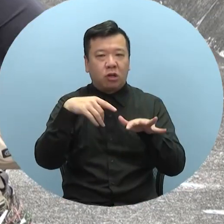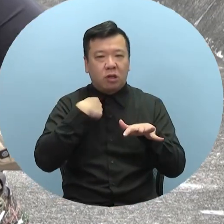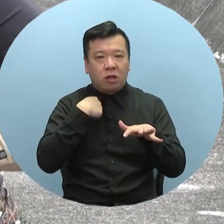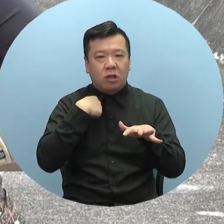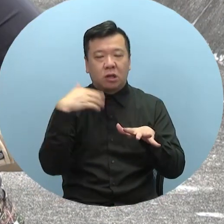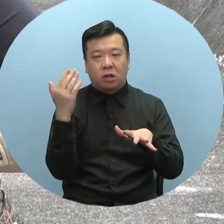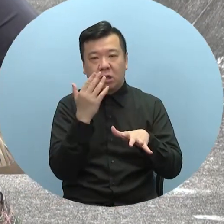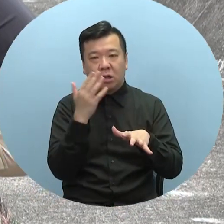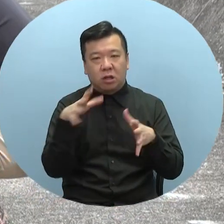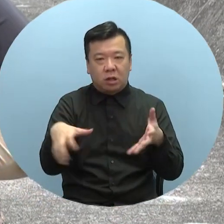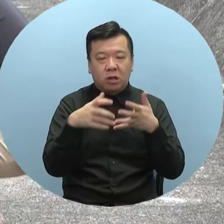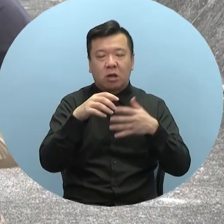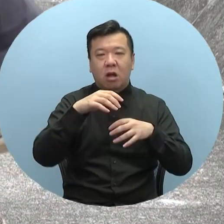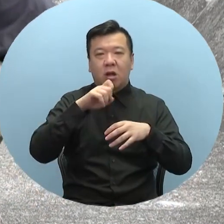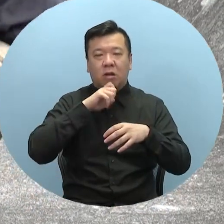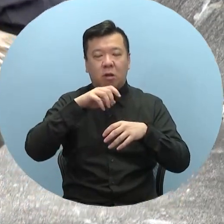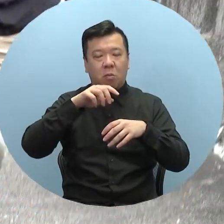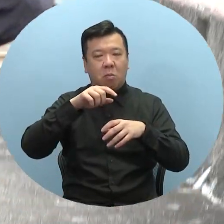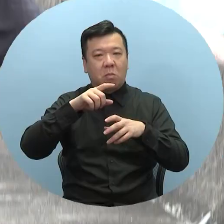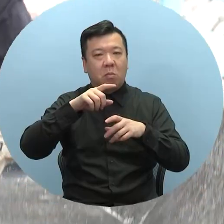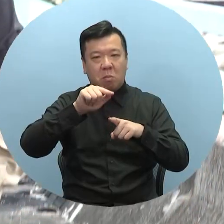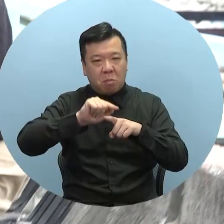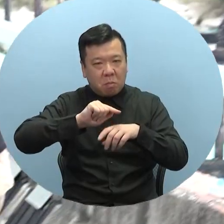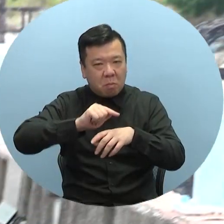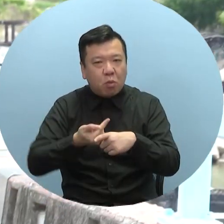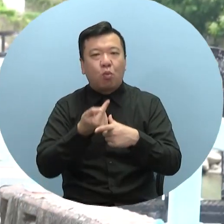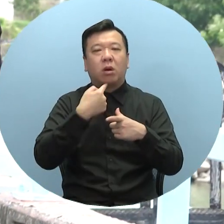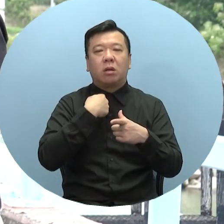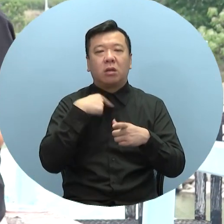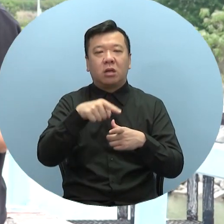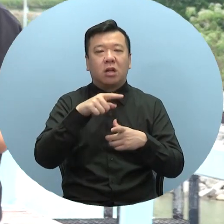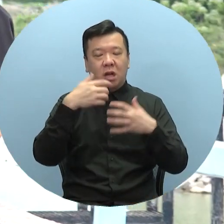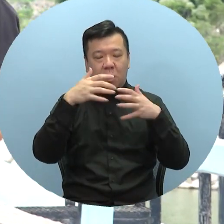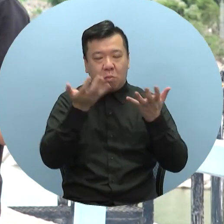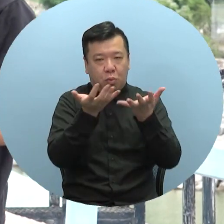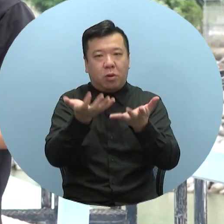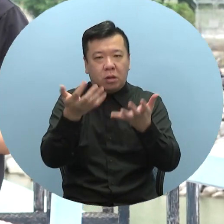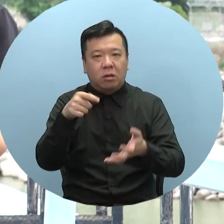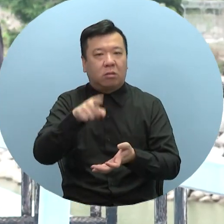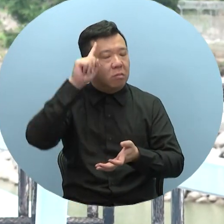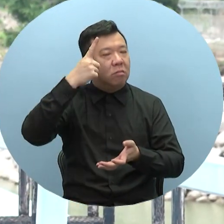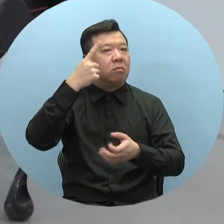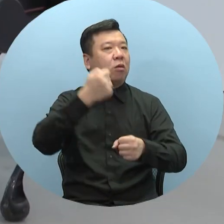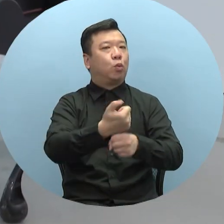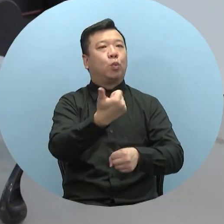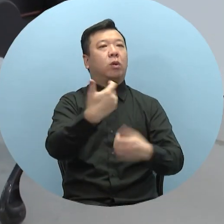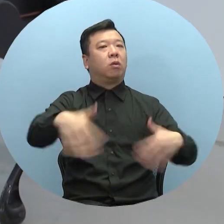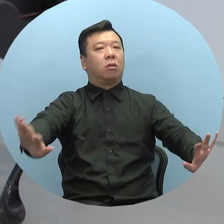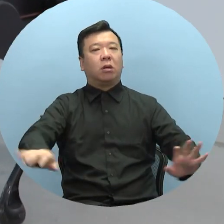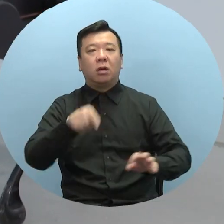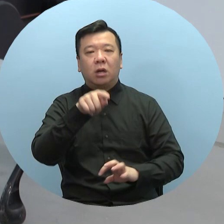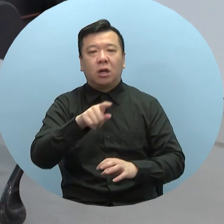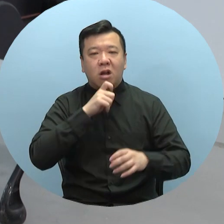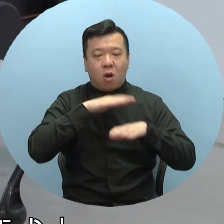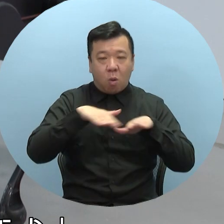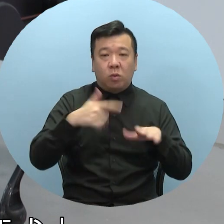能要大半個月啦。無人機嚟到做呢個攞大數據咧，就可以好快，可能1日2日。 為咗保障